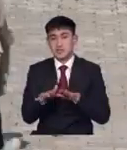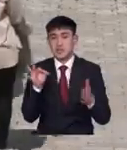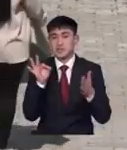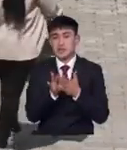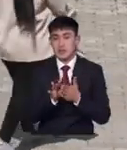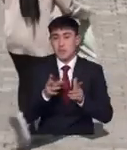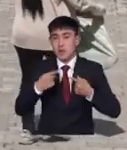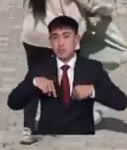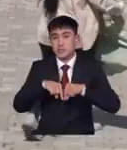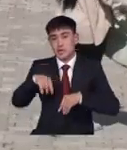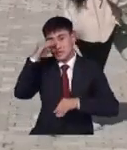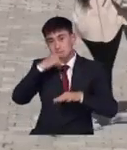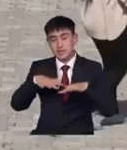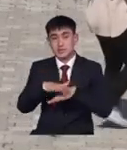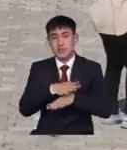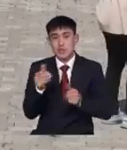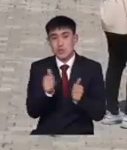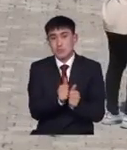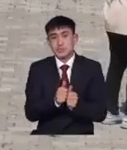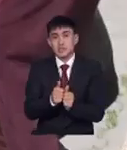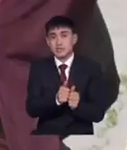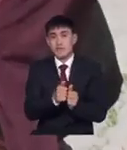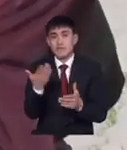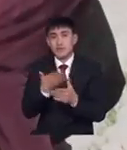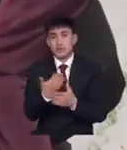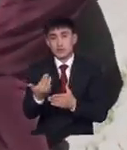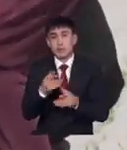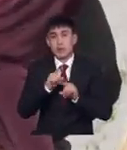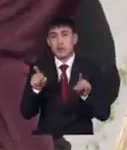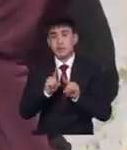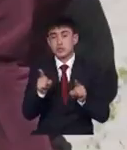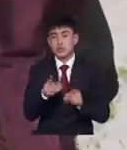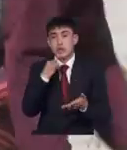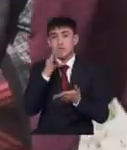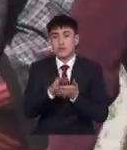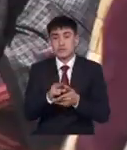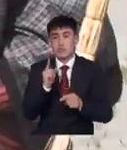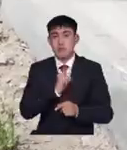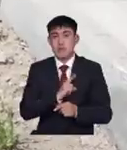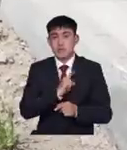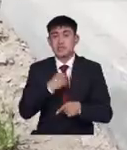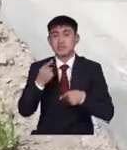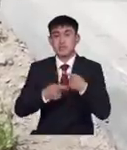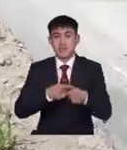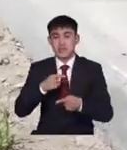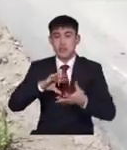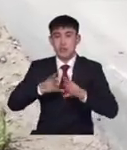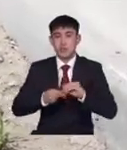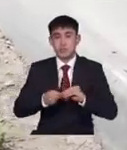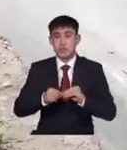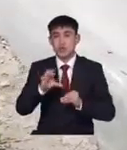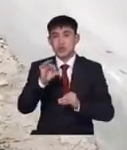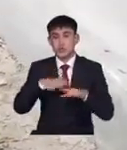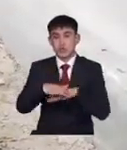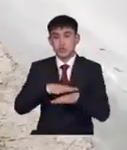нацелена на приобщение казахстанцев к добрососедству и взаимовыручке, пропагандирующих ответственное поведение и следование общепринятым в